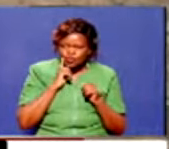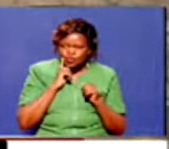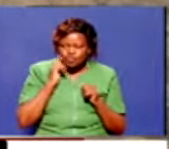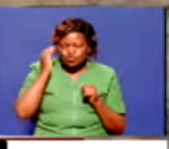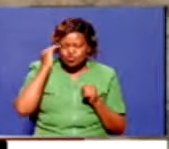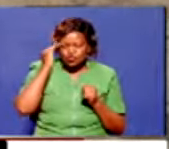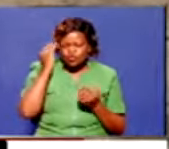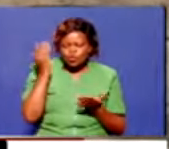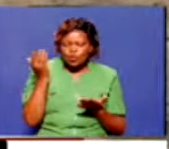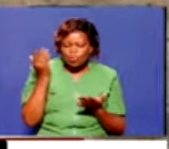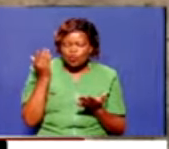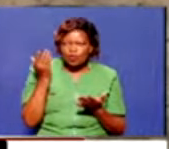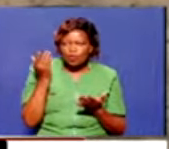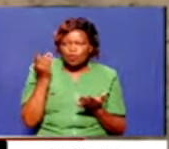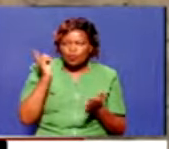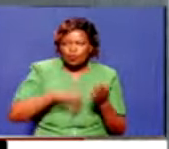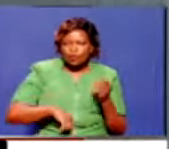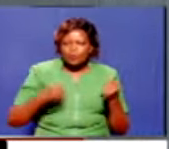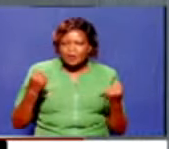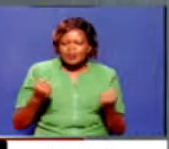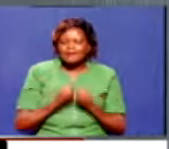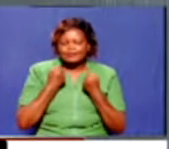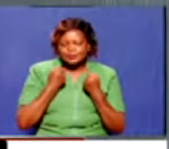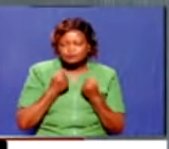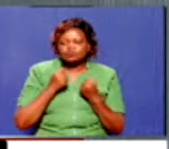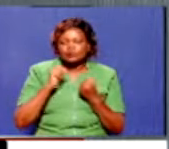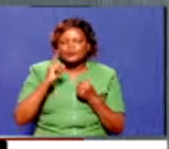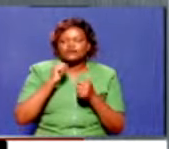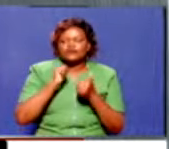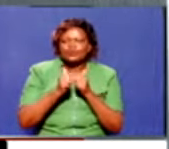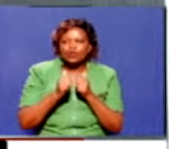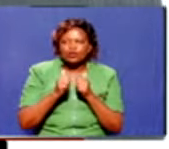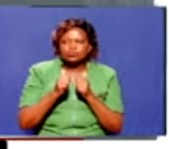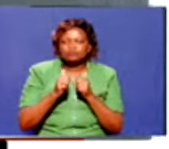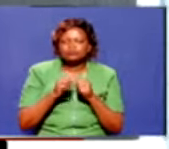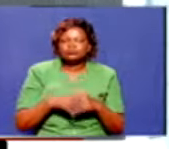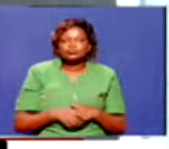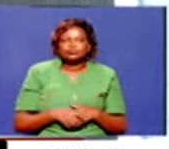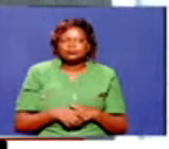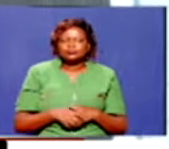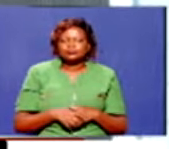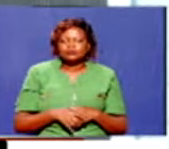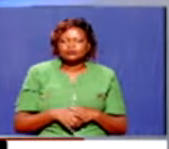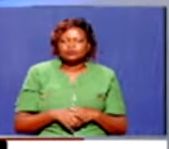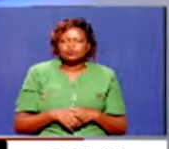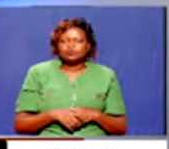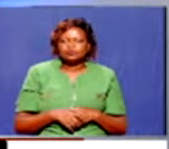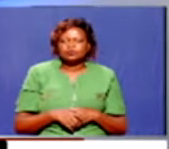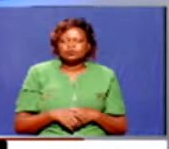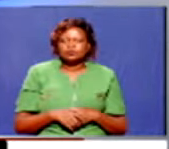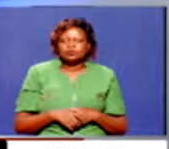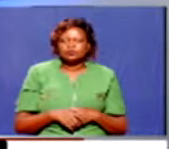mwelekeo utakaochukuliwa na wizara ya michezo. Daniel Mwendwa, Darubini Michezo.